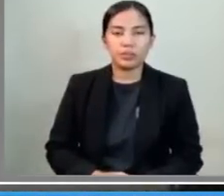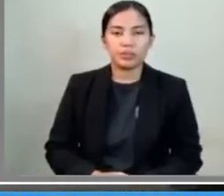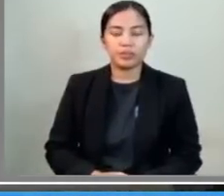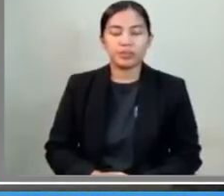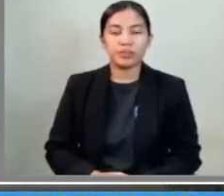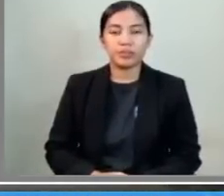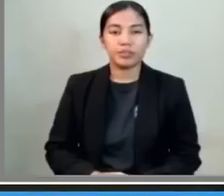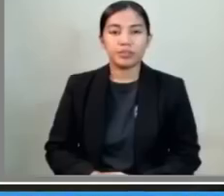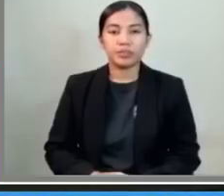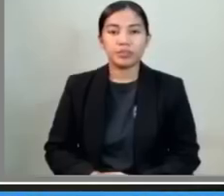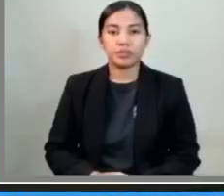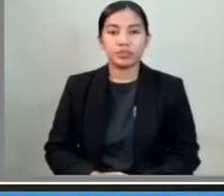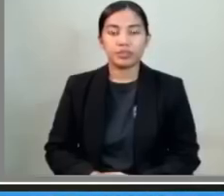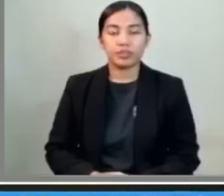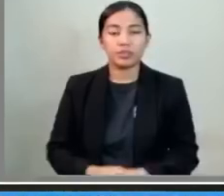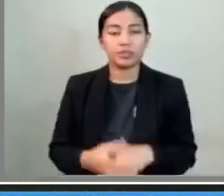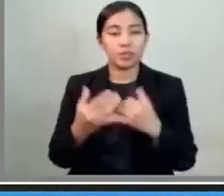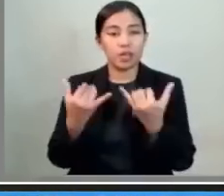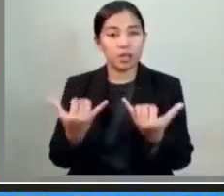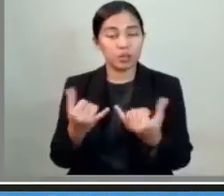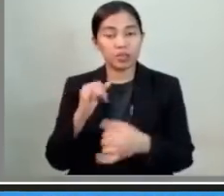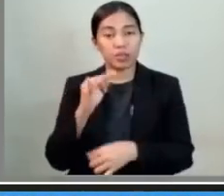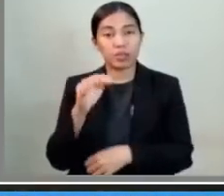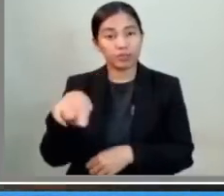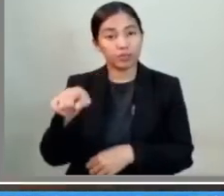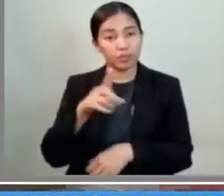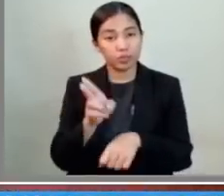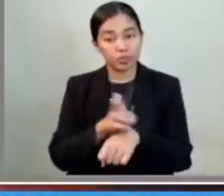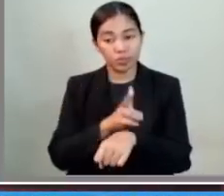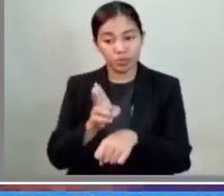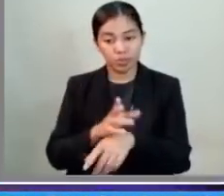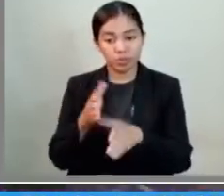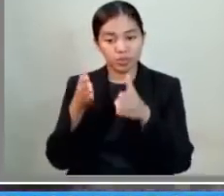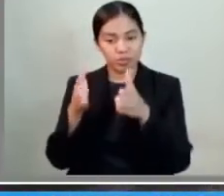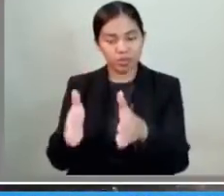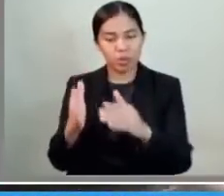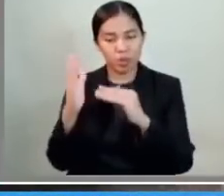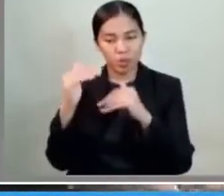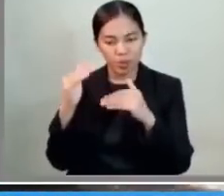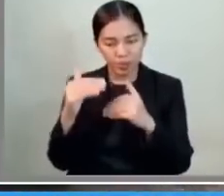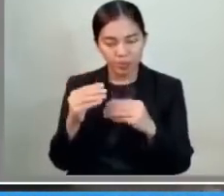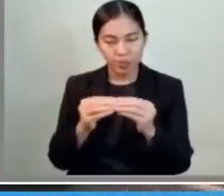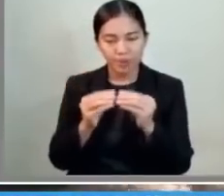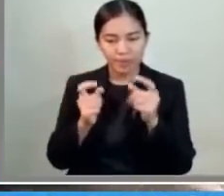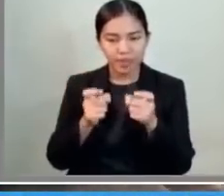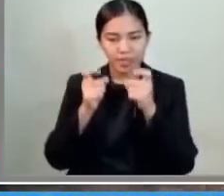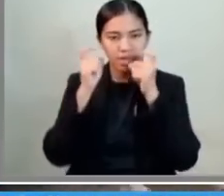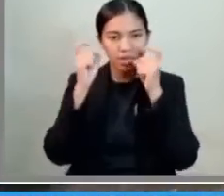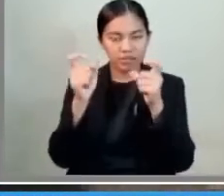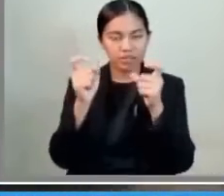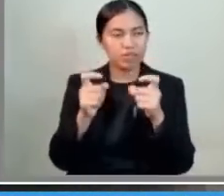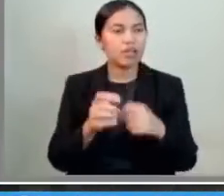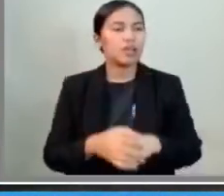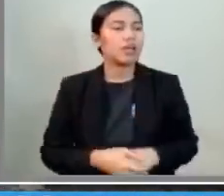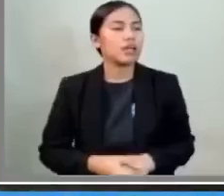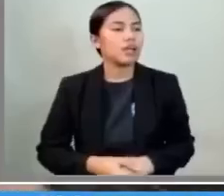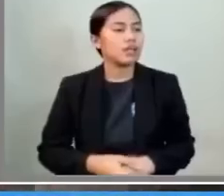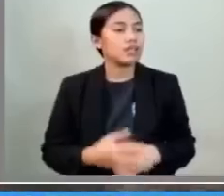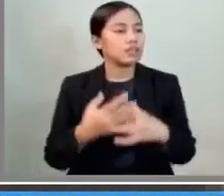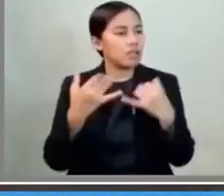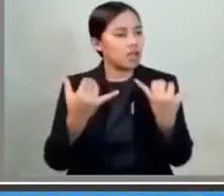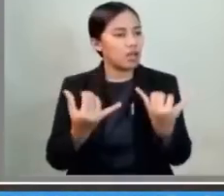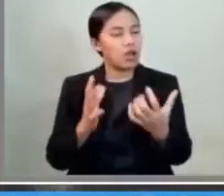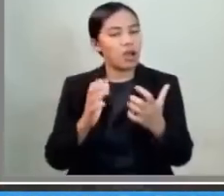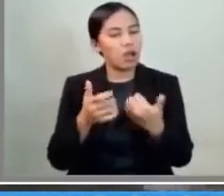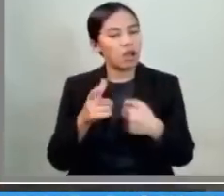ulit ngayong hapon, mas mapabilis natin yung daloy na traffic. Yun na nga po. Ano po inaasahang delay ng ating mga motoristang daraan dyan